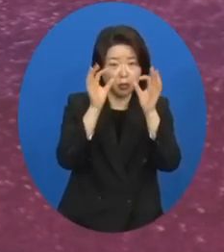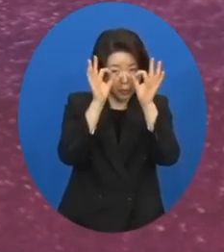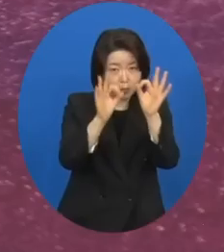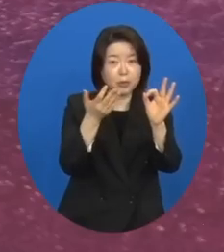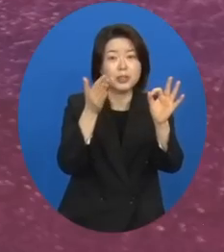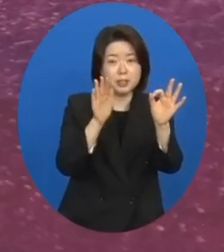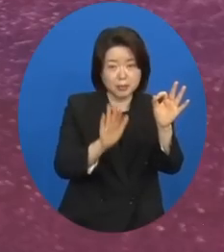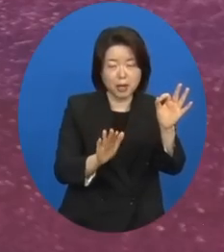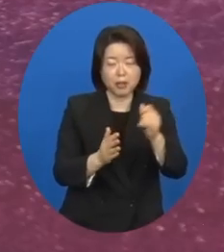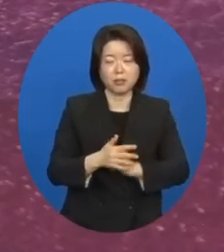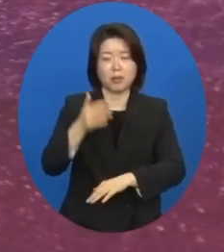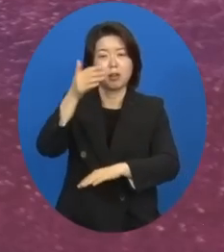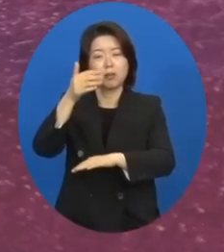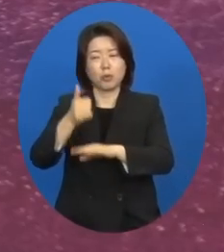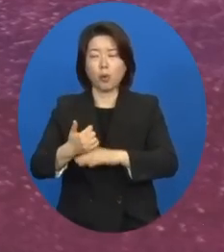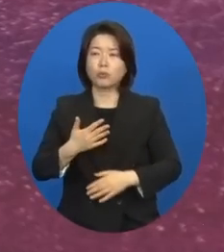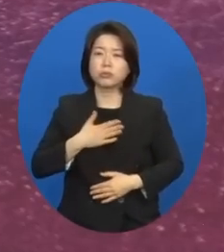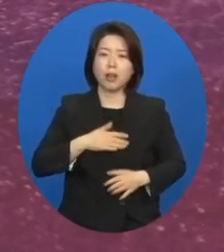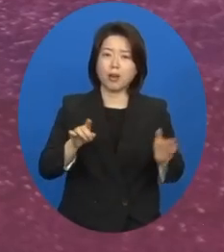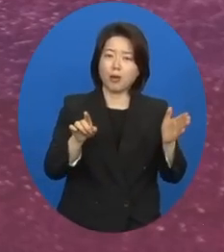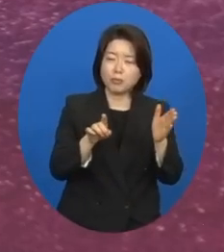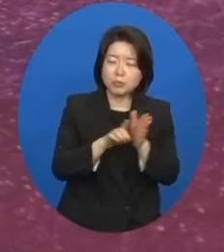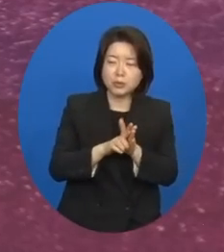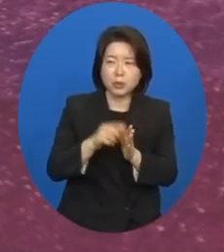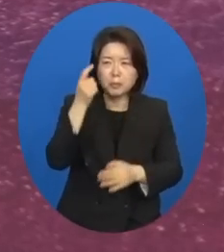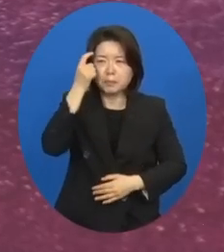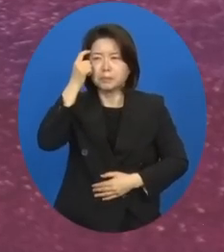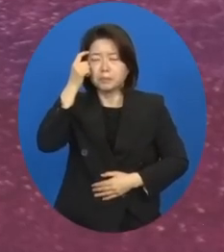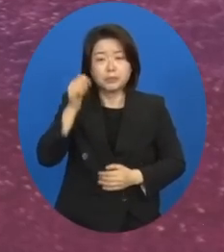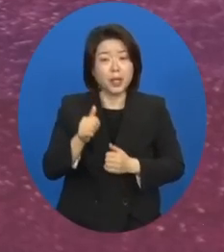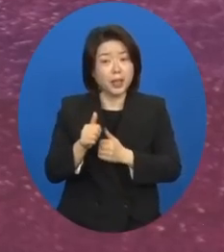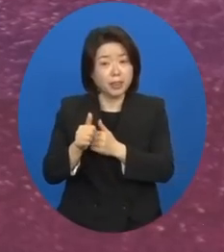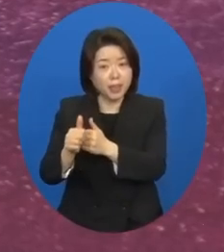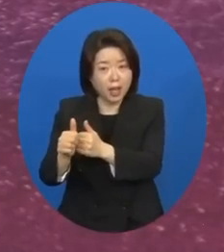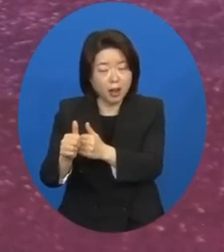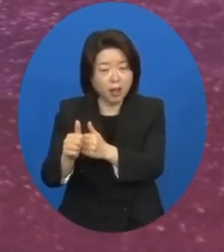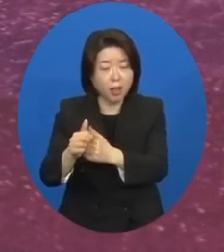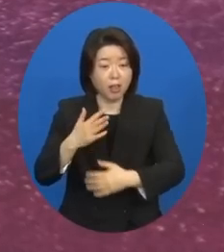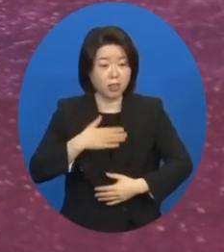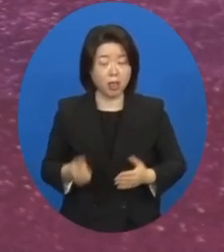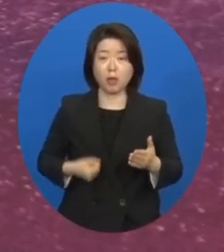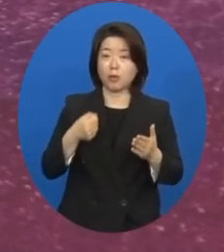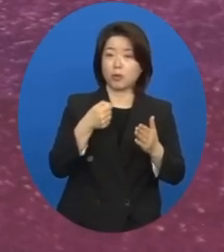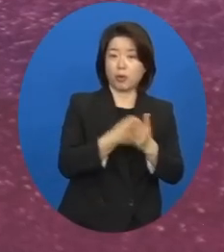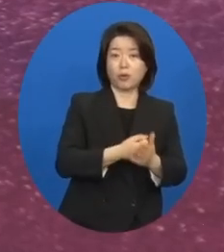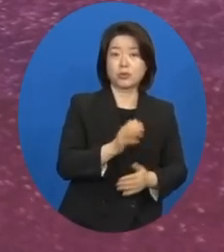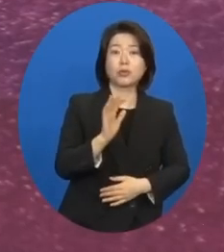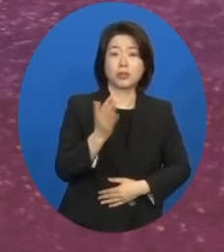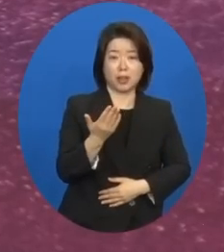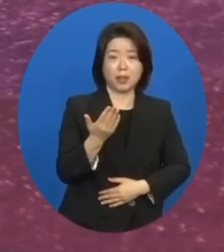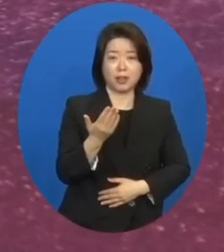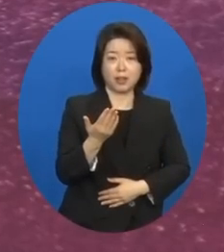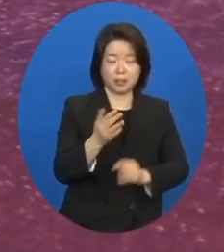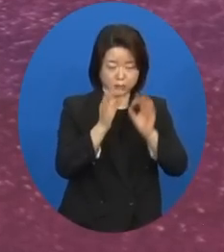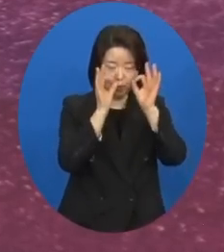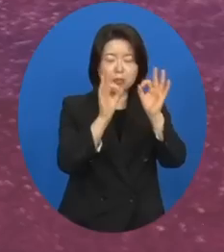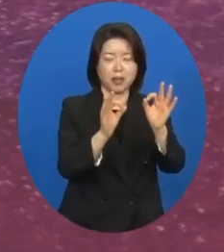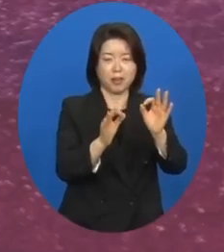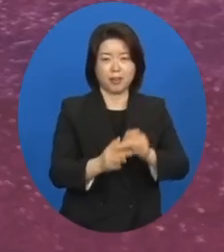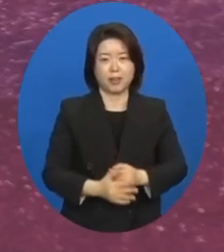결국 내가 믿고 의식하는 것이 선택의 결정이 되고 있는 것을 보게